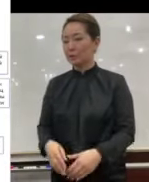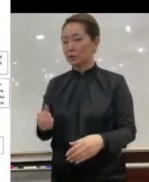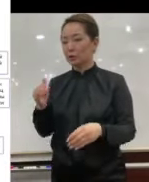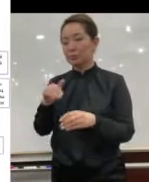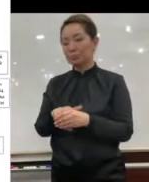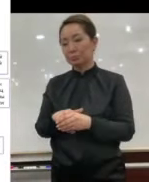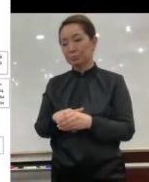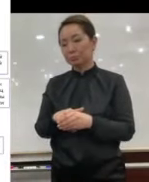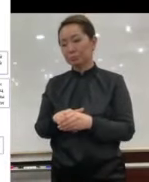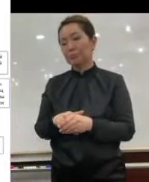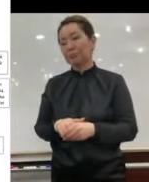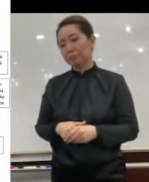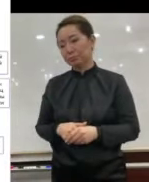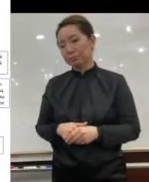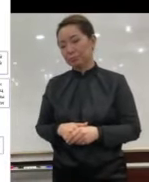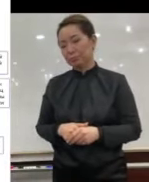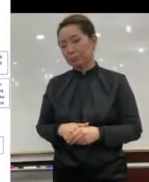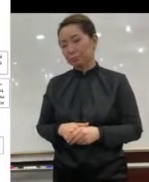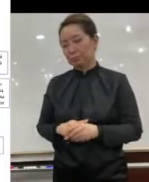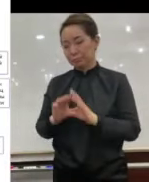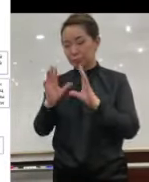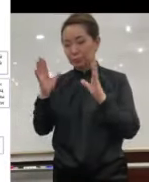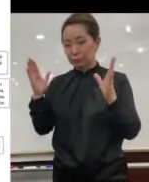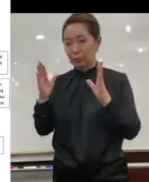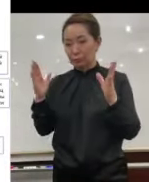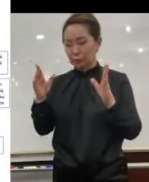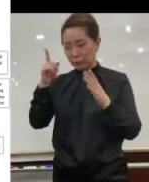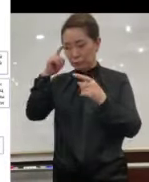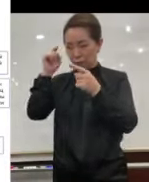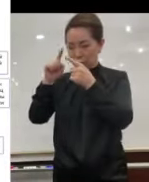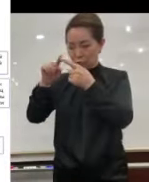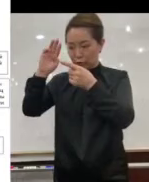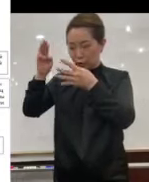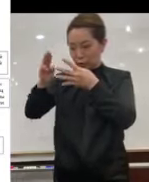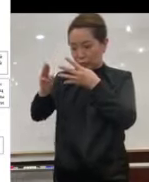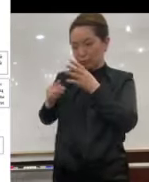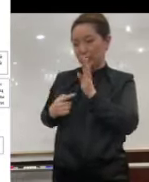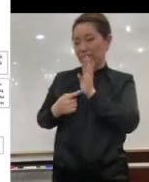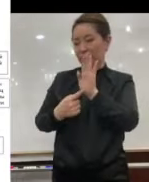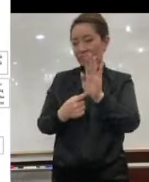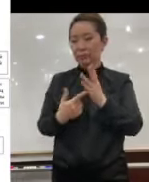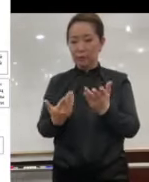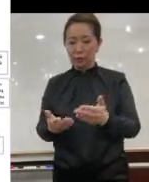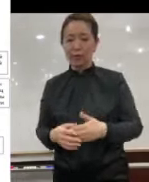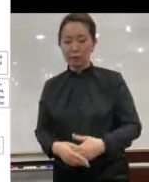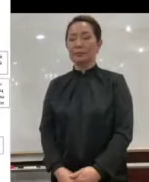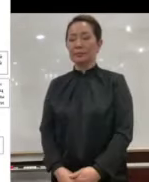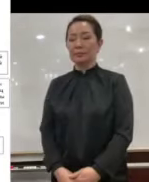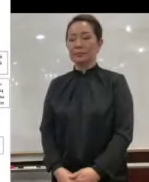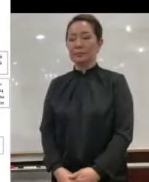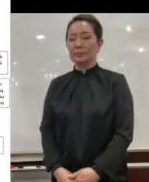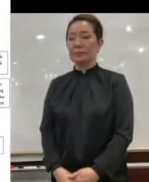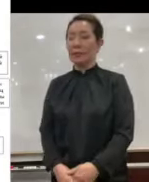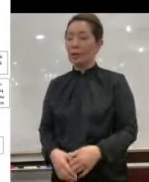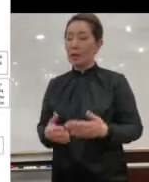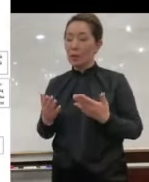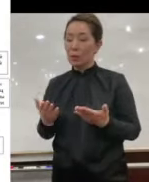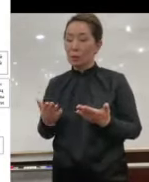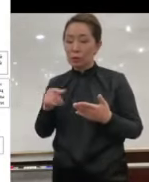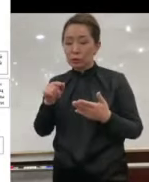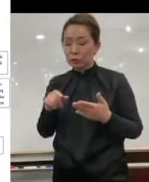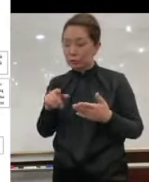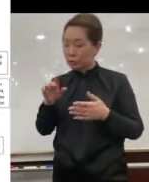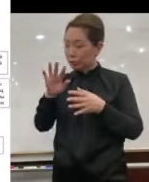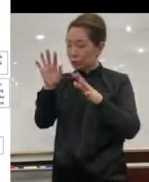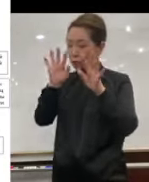одоо бид нэр энэ том том одоо зорилт хөтөлбөрүүдийг гаргаж тавьсан байгаа. За мөн энэ дундаас